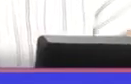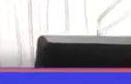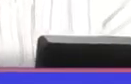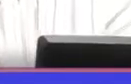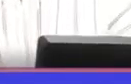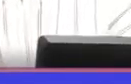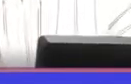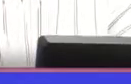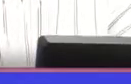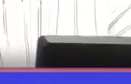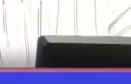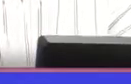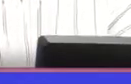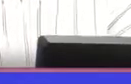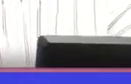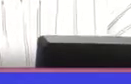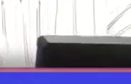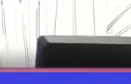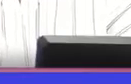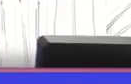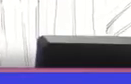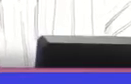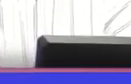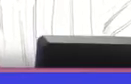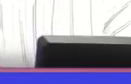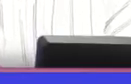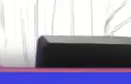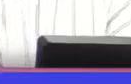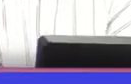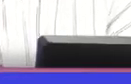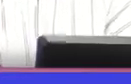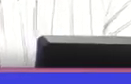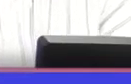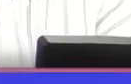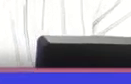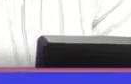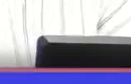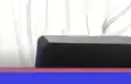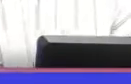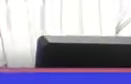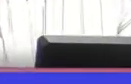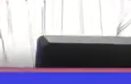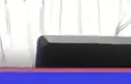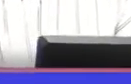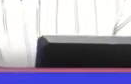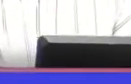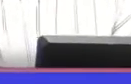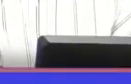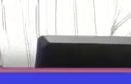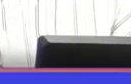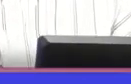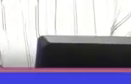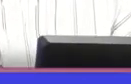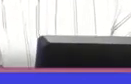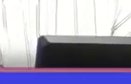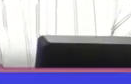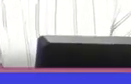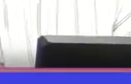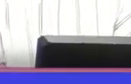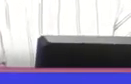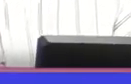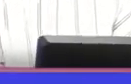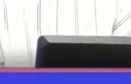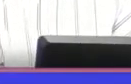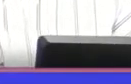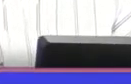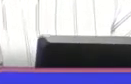รัฐบาลก็ได้มีการขับเคลื่อนแผนงานทั้งระดับในนโยบายแล้วก็ปฏิบัติการค่ะเพื่อให้สามารถบรรลุเป้าหมายตามที่พลเอก